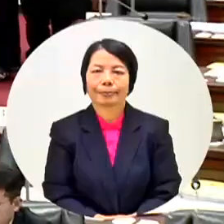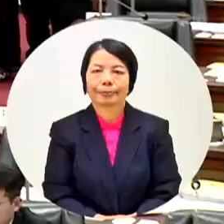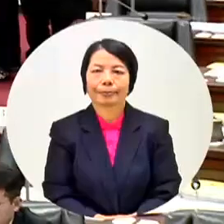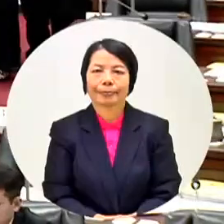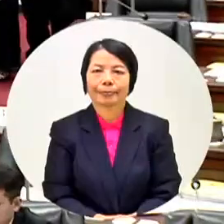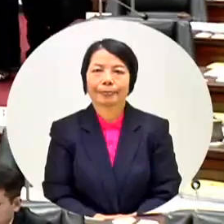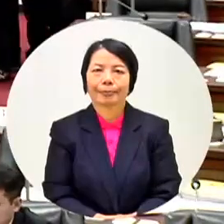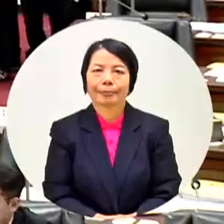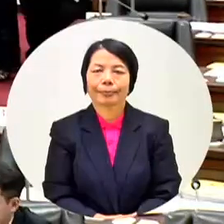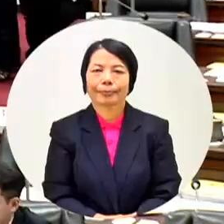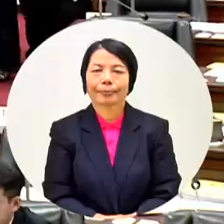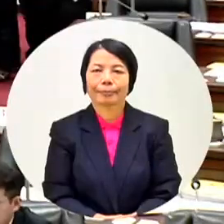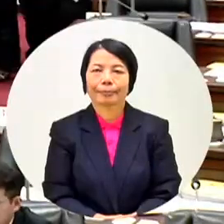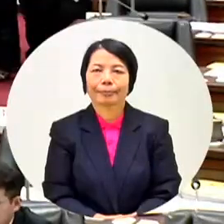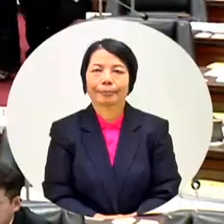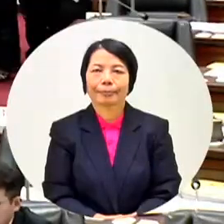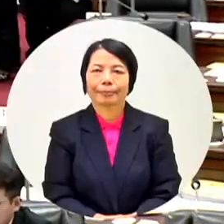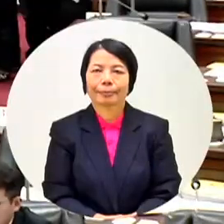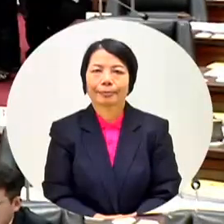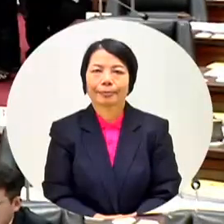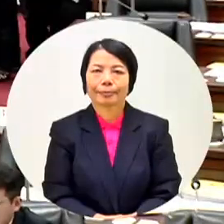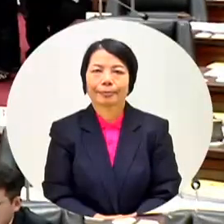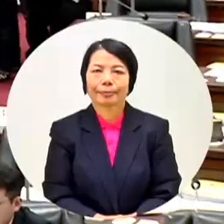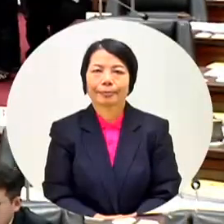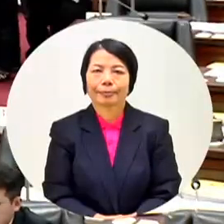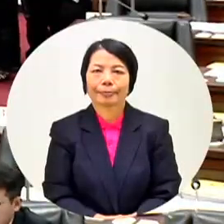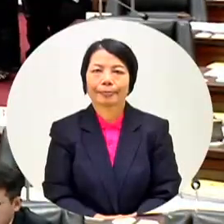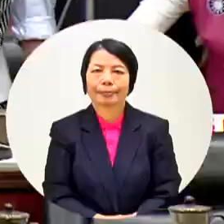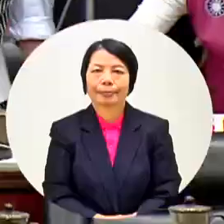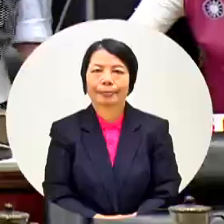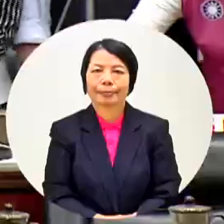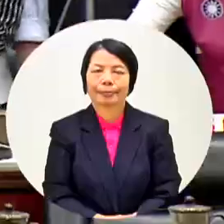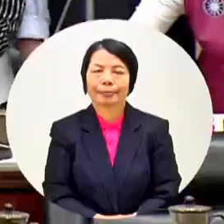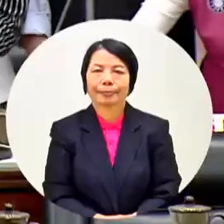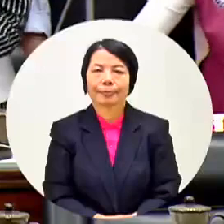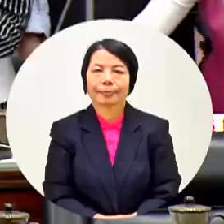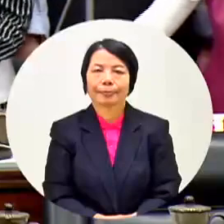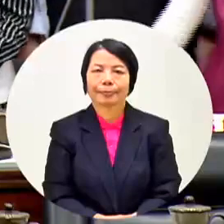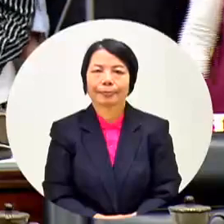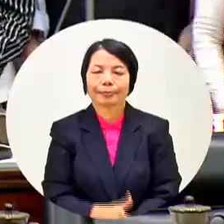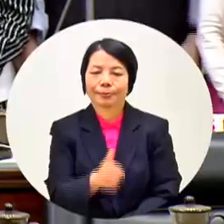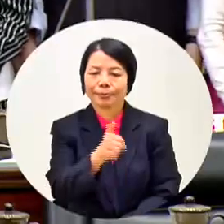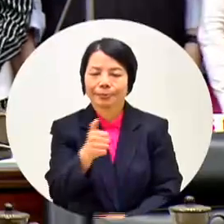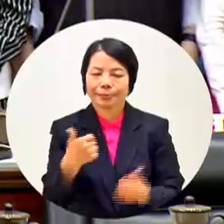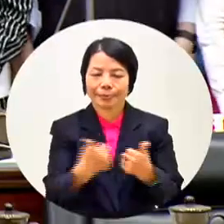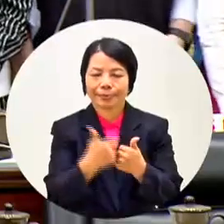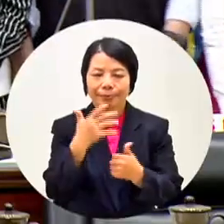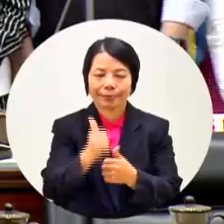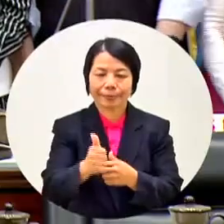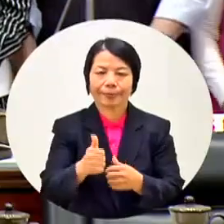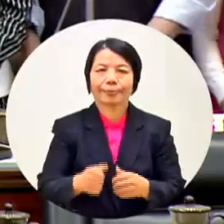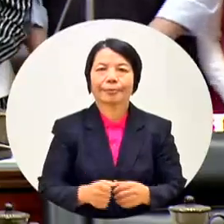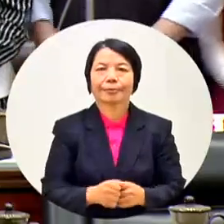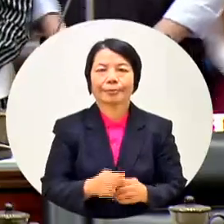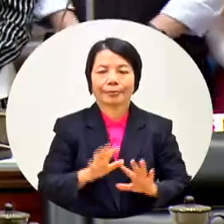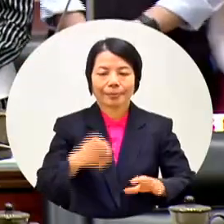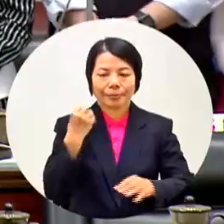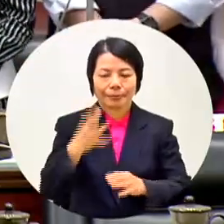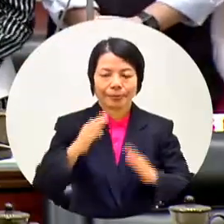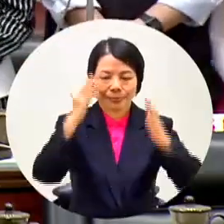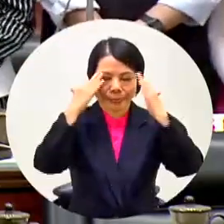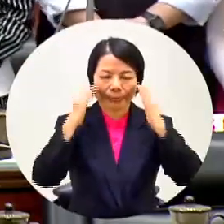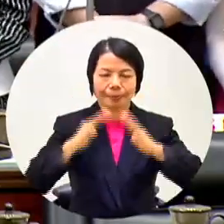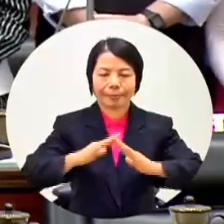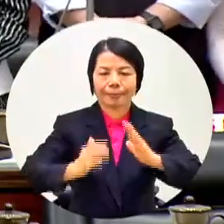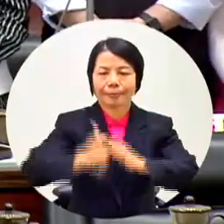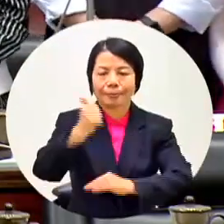好，来，请换人。 谢谢，谢谢我们议长哈，还有我们的新的韩市长的市府团队，啊，各位